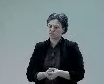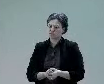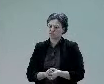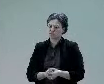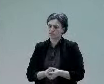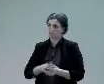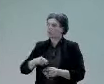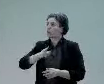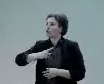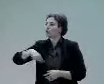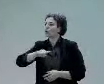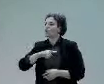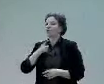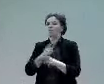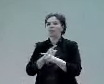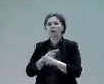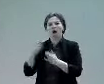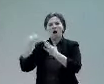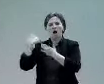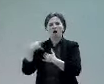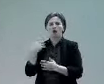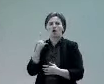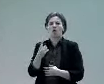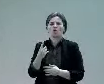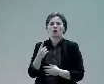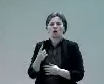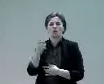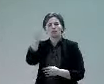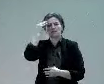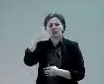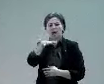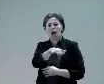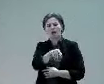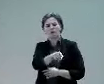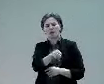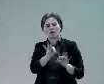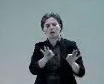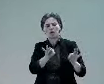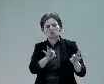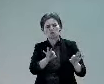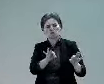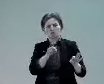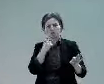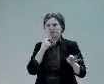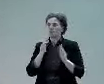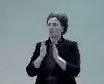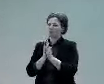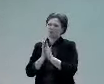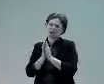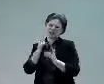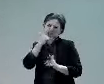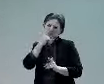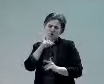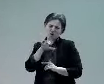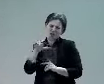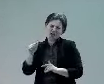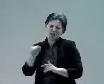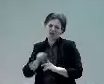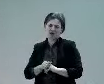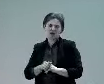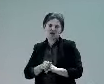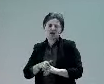tutti di fronte a una grande responsabilità. Pensare a quella piazza mi porta a fare anche una preghiera molto laica. Smettiamola